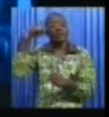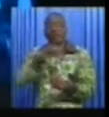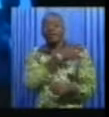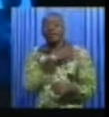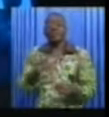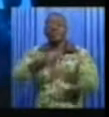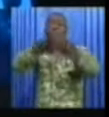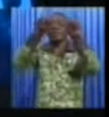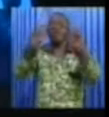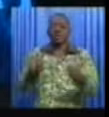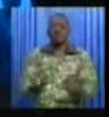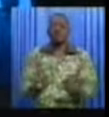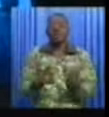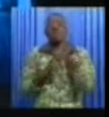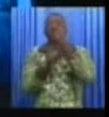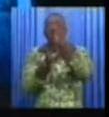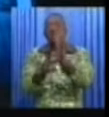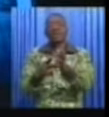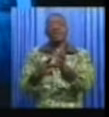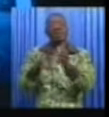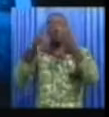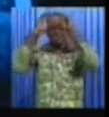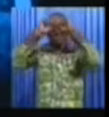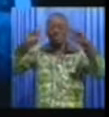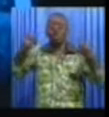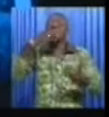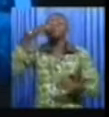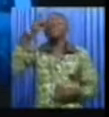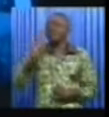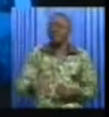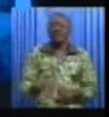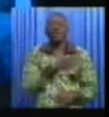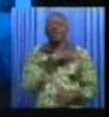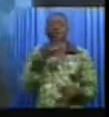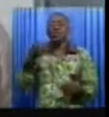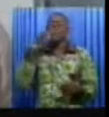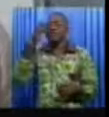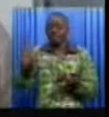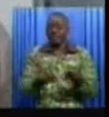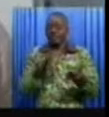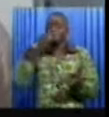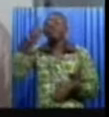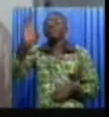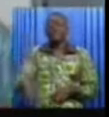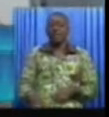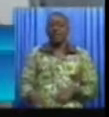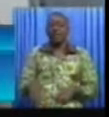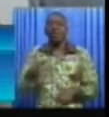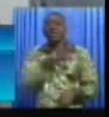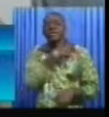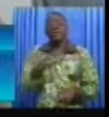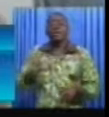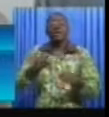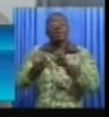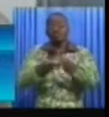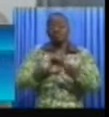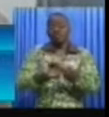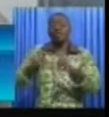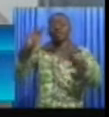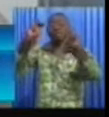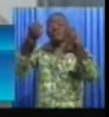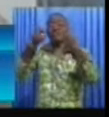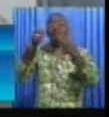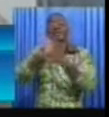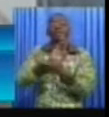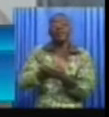Il ne s'agit pas de montrer un président méchant ou qui a fait du mal, mais c'est juste de dire que, d'ailleurs, c'est le sous-titre du film, comment sait-on